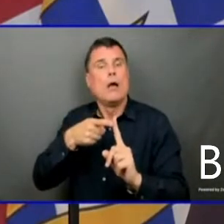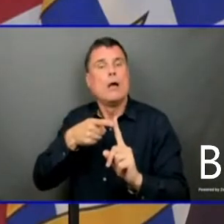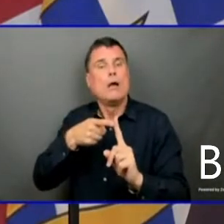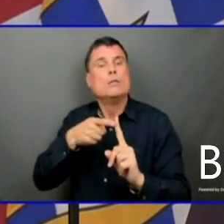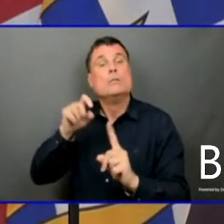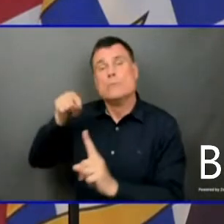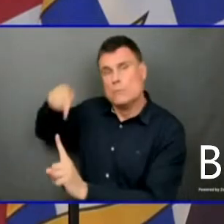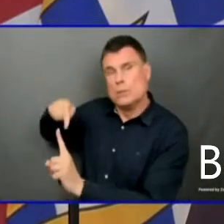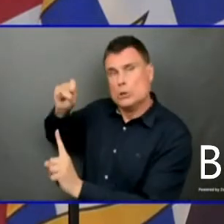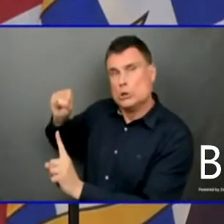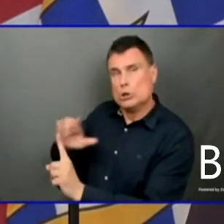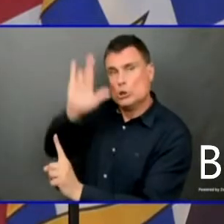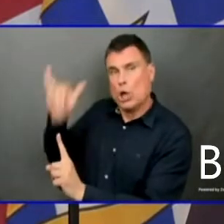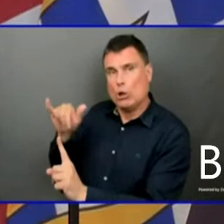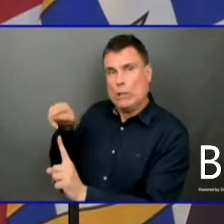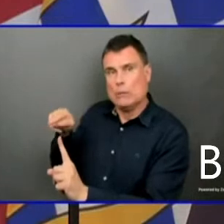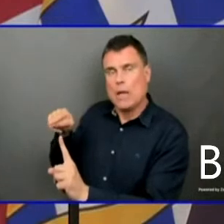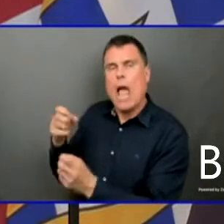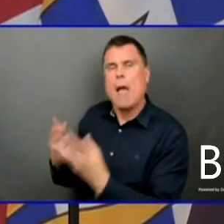究。